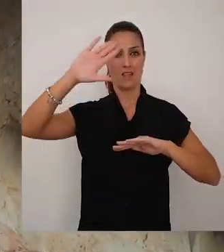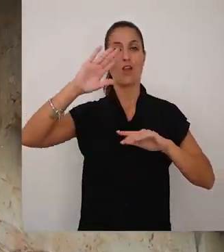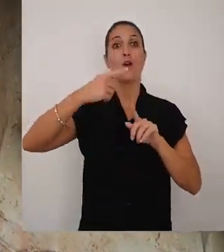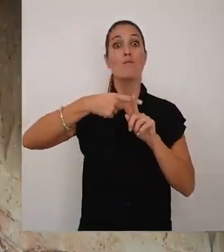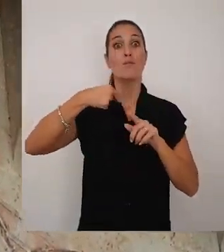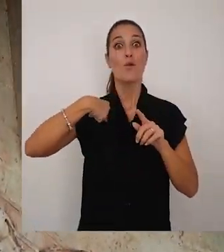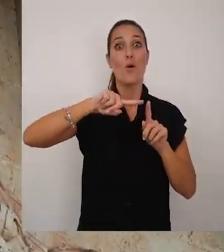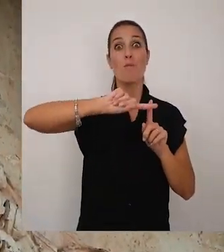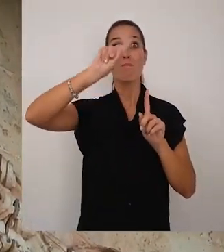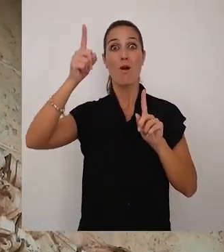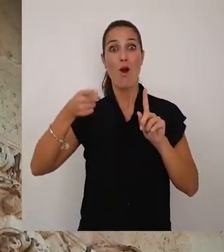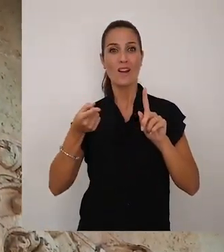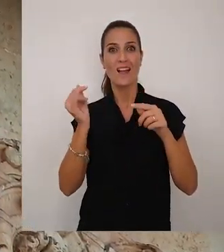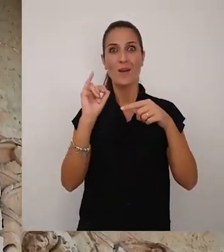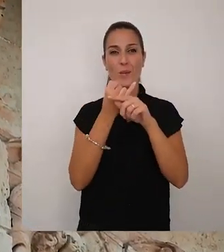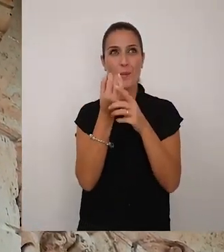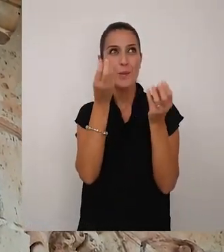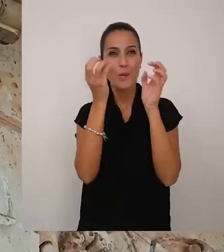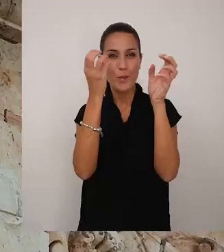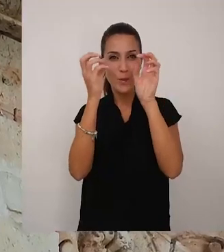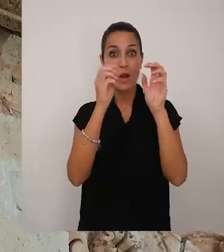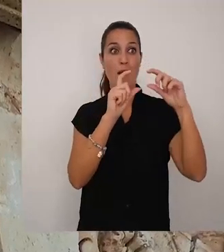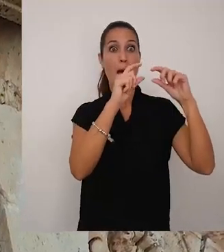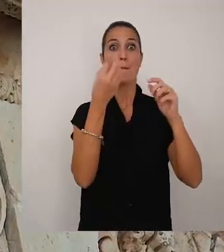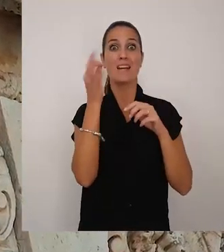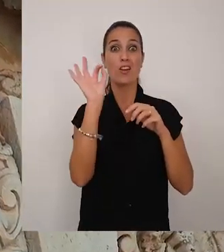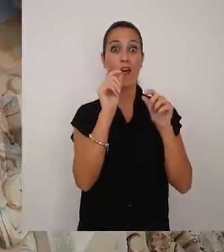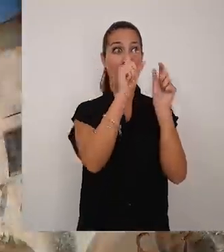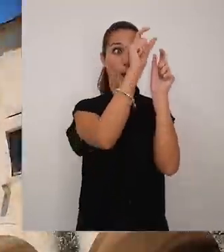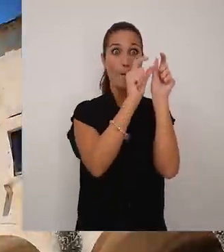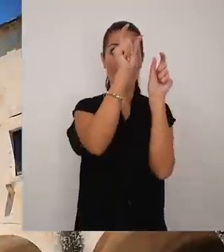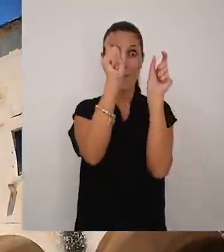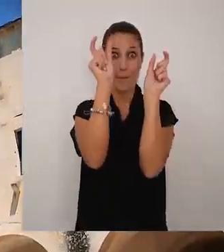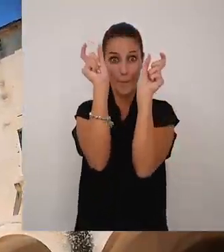d'ingresso, impreziosito dalla decorazione a bugnato.